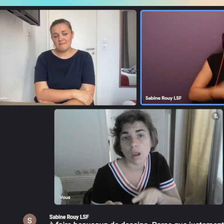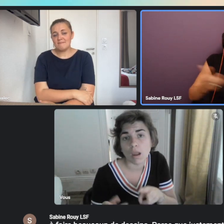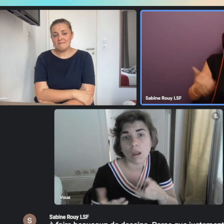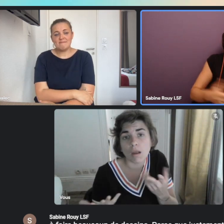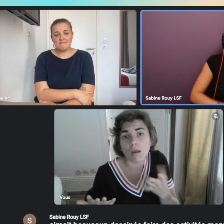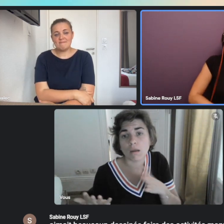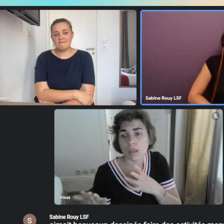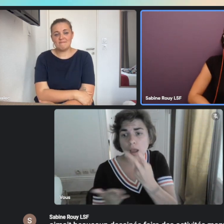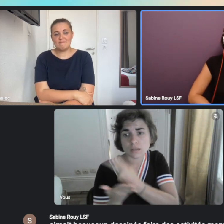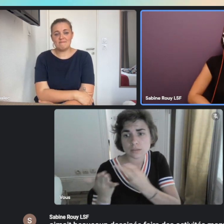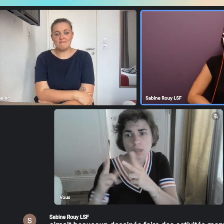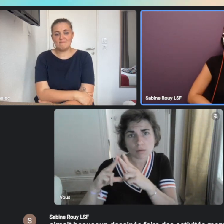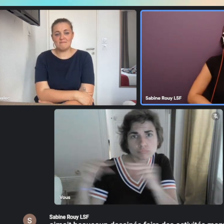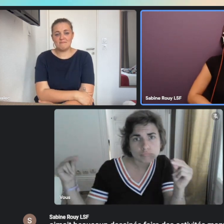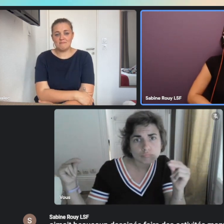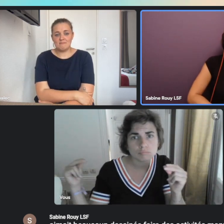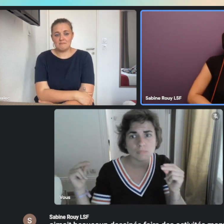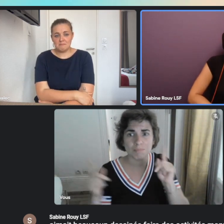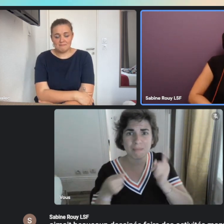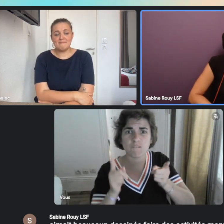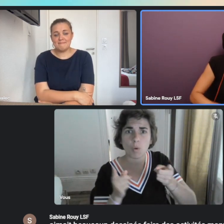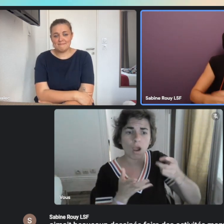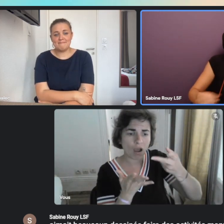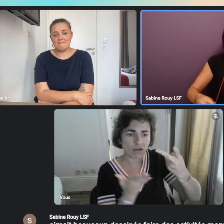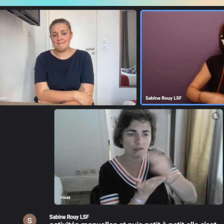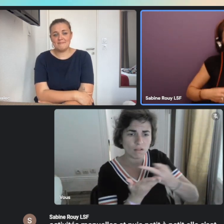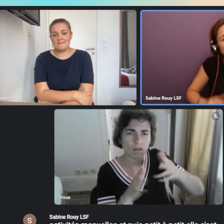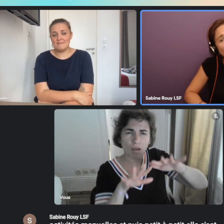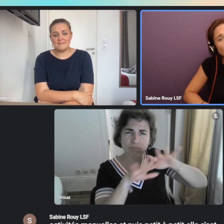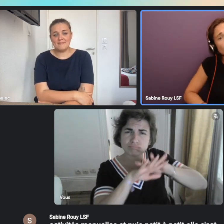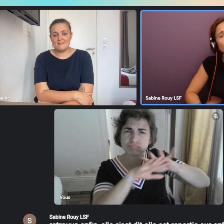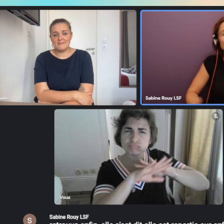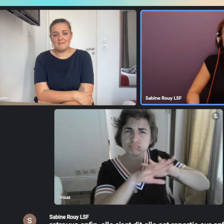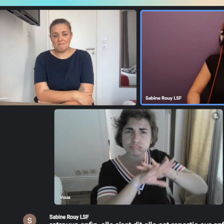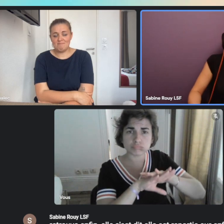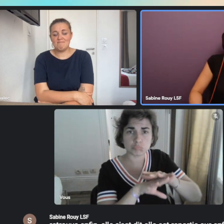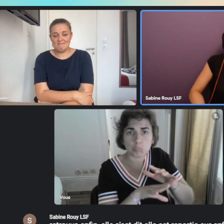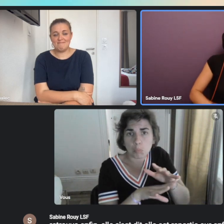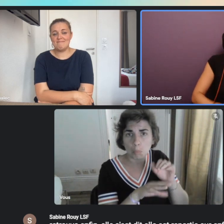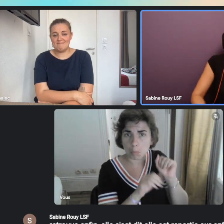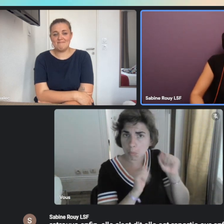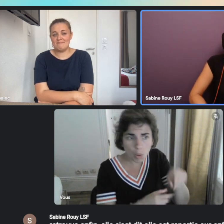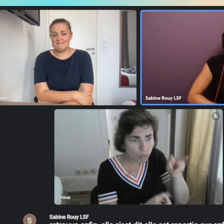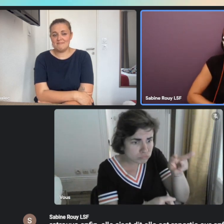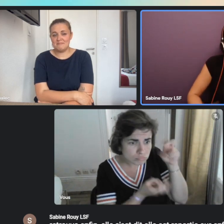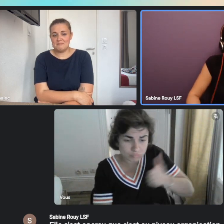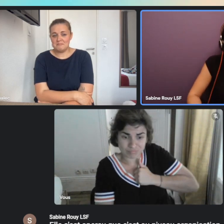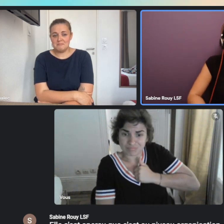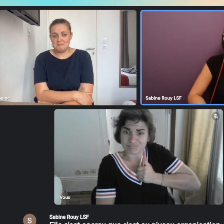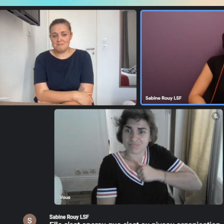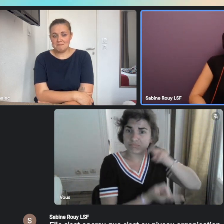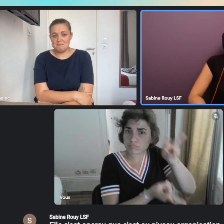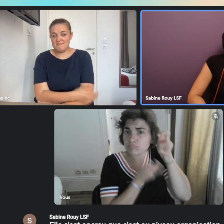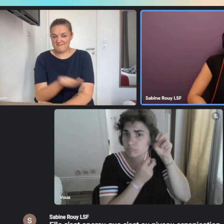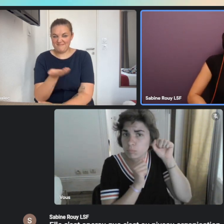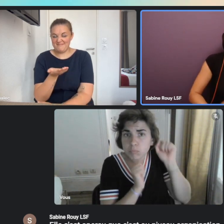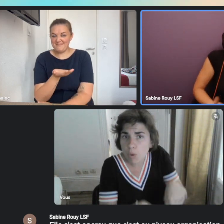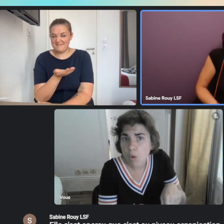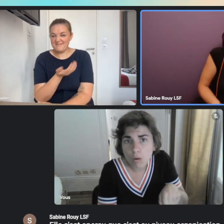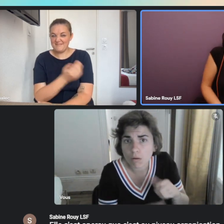Après voilà, ça va vraiment dépendre, alors il y en a qui vont faire des dessins beaucoup plus propres, d'autres qui vont faire, des dessins un peu plus brouillons,